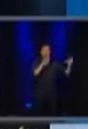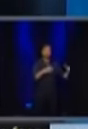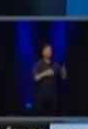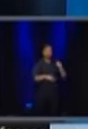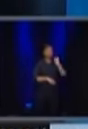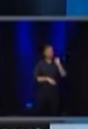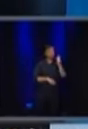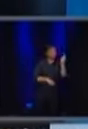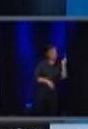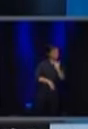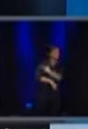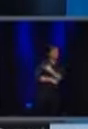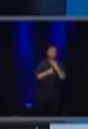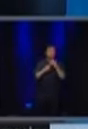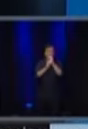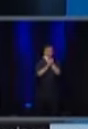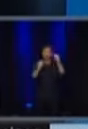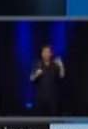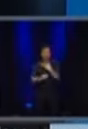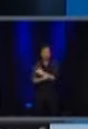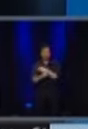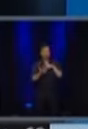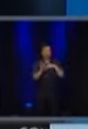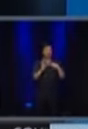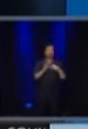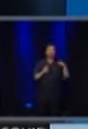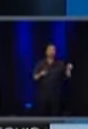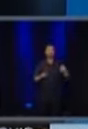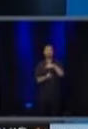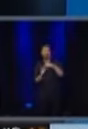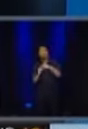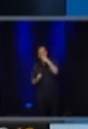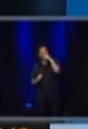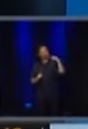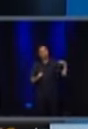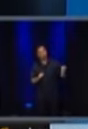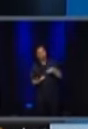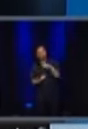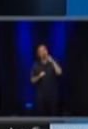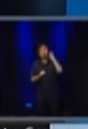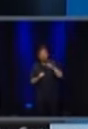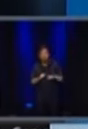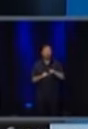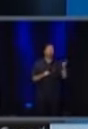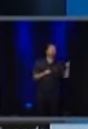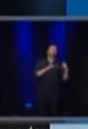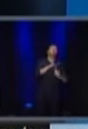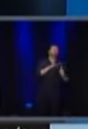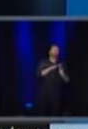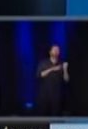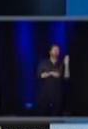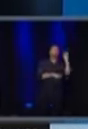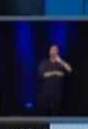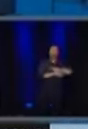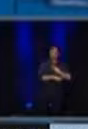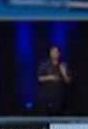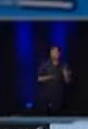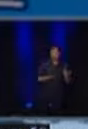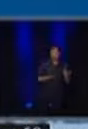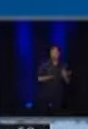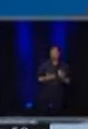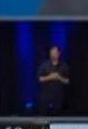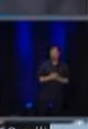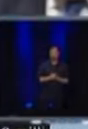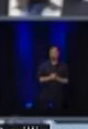une dose ou pas de dose du tout, bien, vous allez devoir passer un test puis rester à la maison pendant 14 jours. Il faut aussi faire